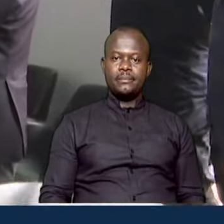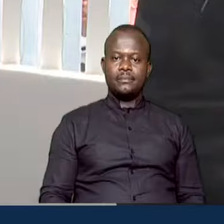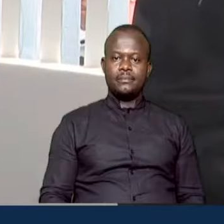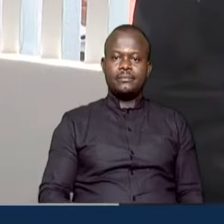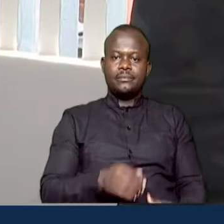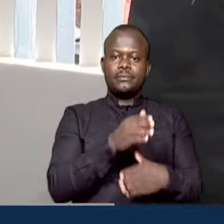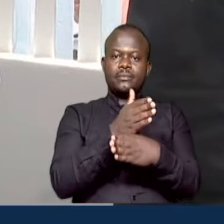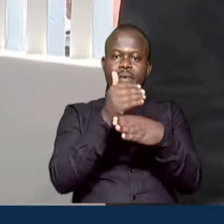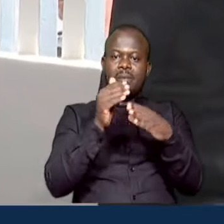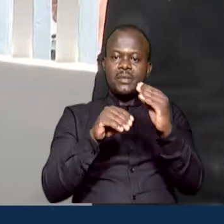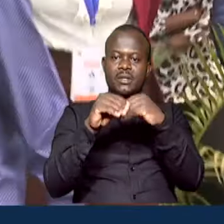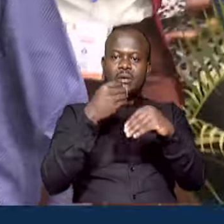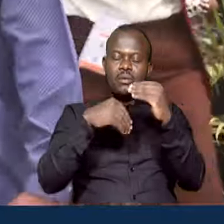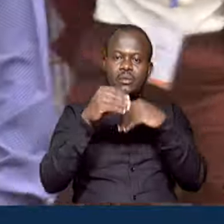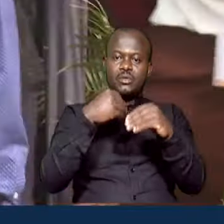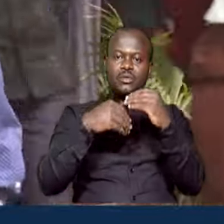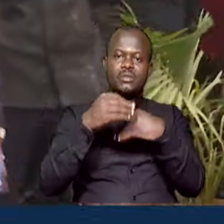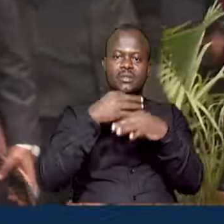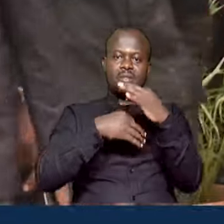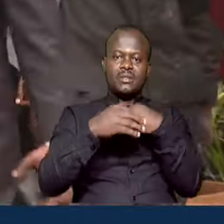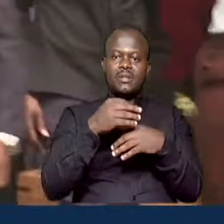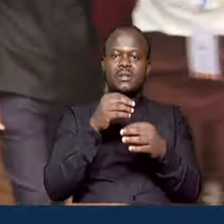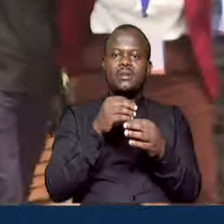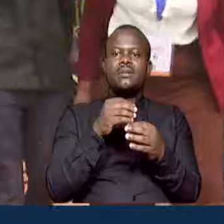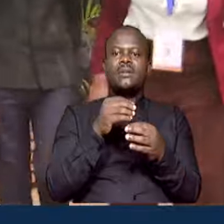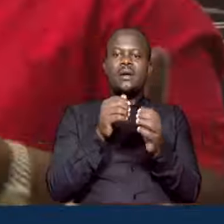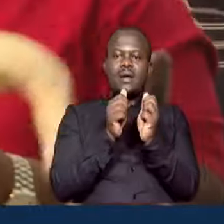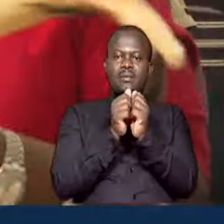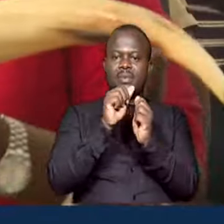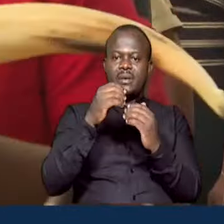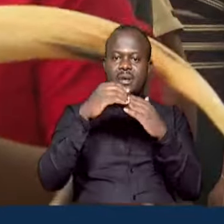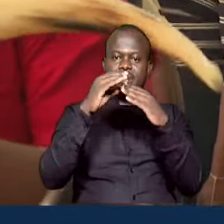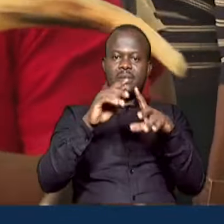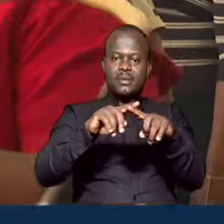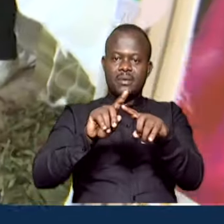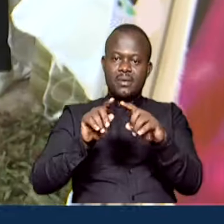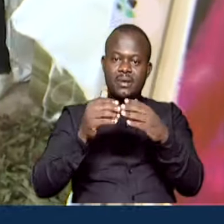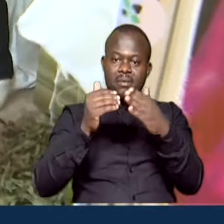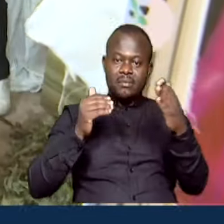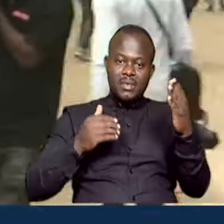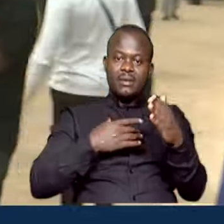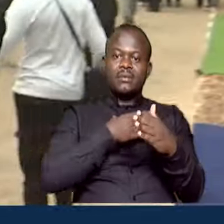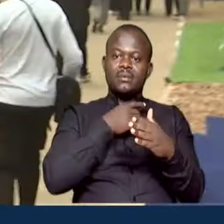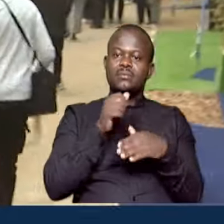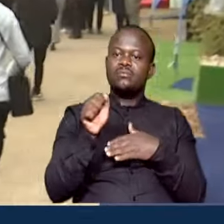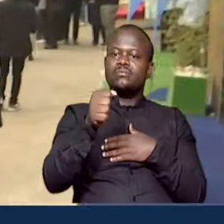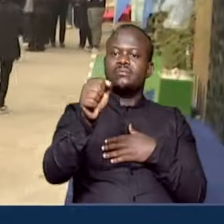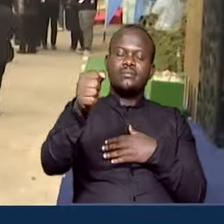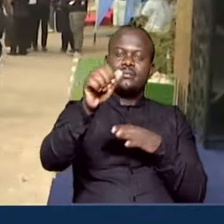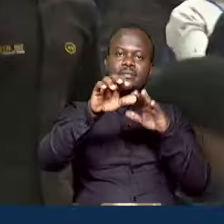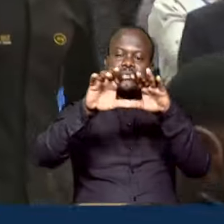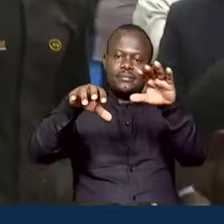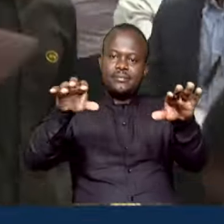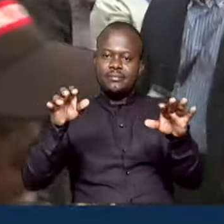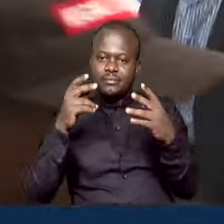Ministri w'ubucuruzi Dr. Jean Chrysostome Ngabitsinze ari kumwe n'abandi bayobozi batandukanye babanje gutembera mu byumba by'abacuruzi batandukanye